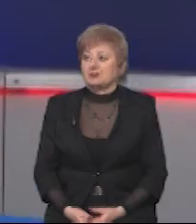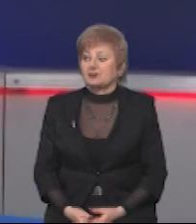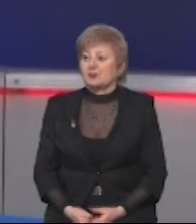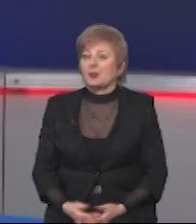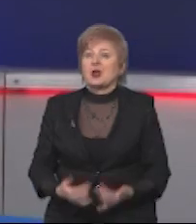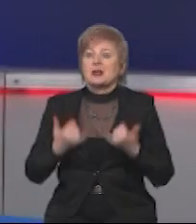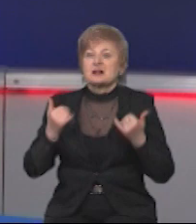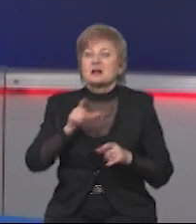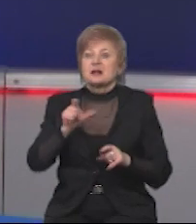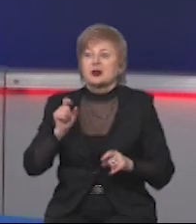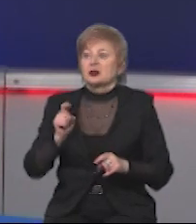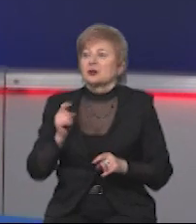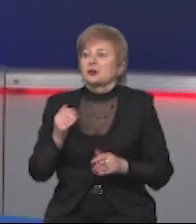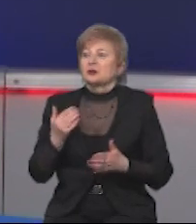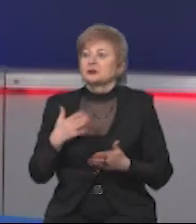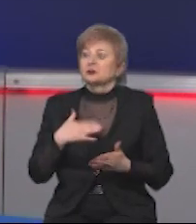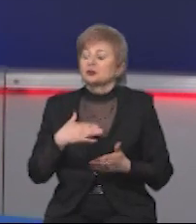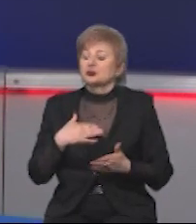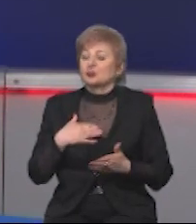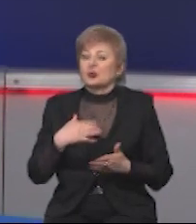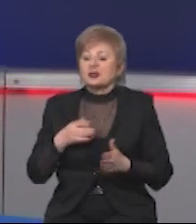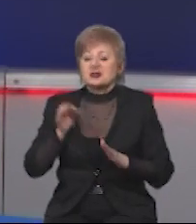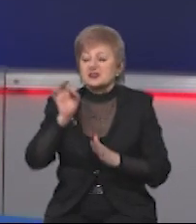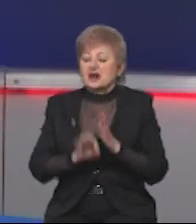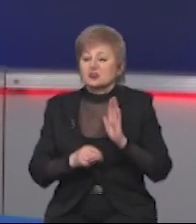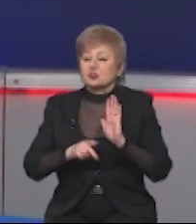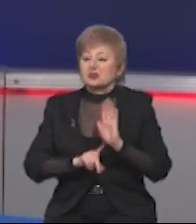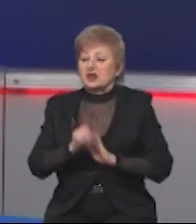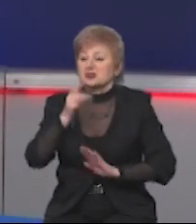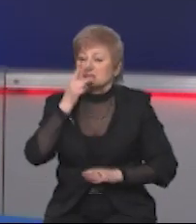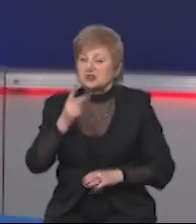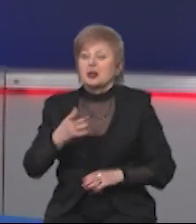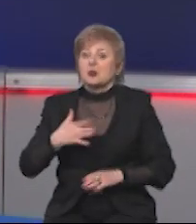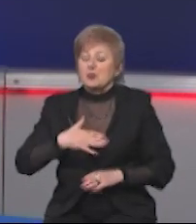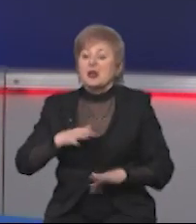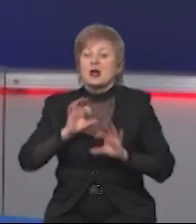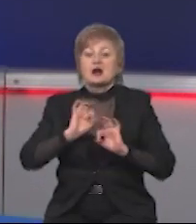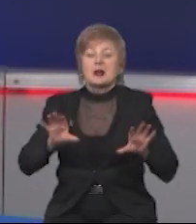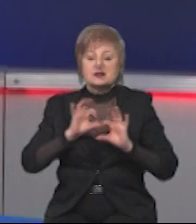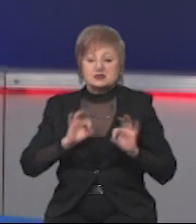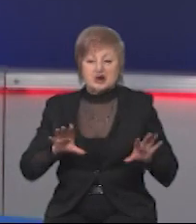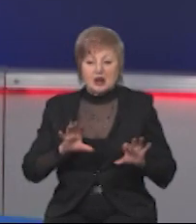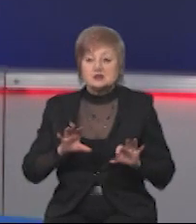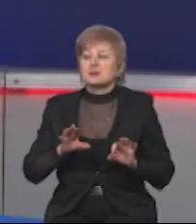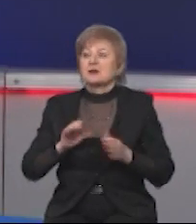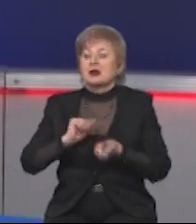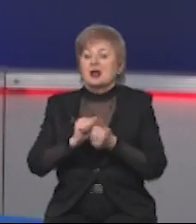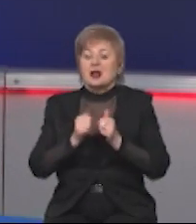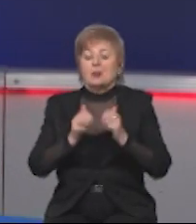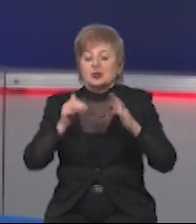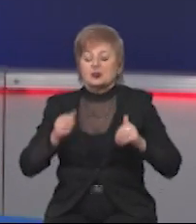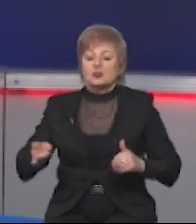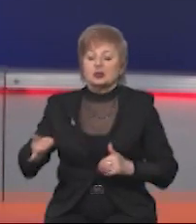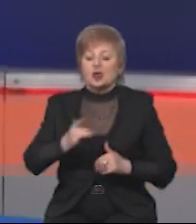Для тих, хто не спочатку приєднався до перегляду нашої програми, хочу нагадати, що ми давали коментар Михайла Пригоди, голови Кам'янсько-Дніпровської